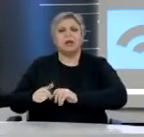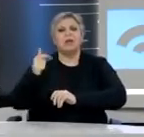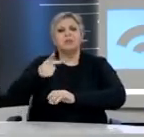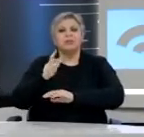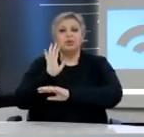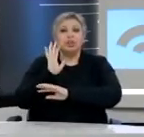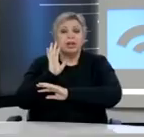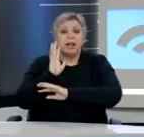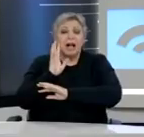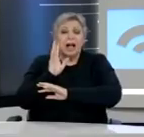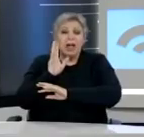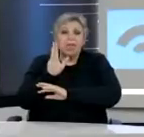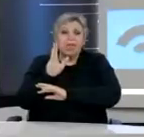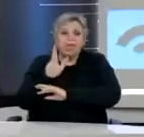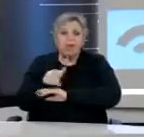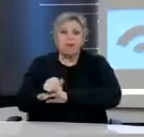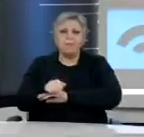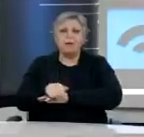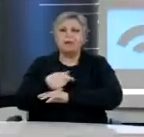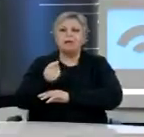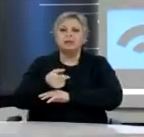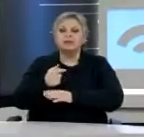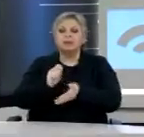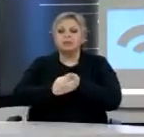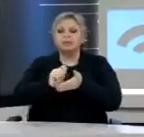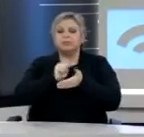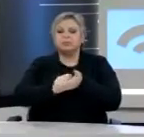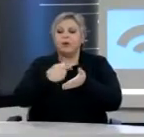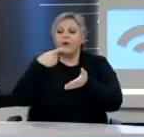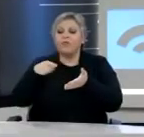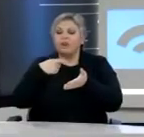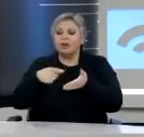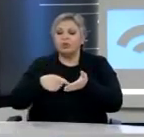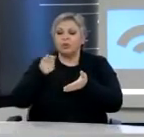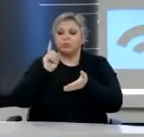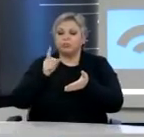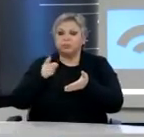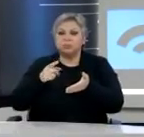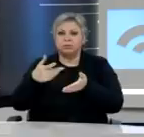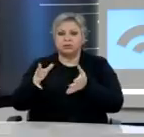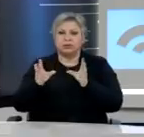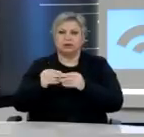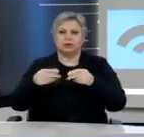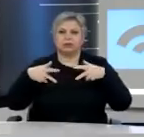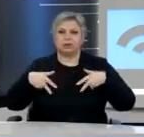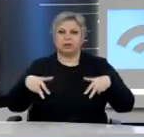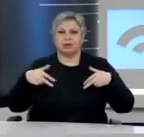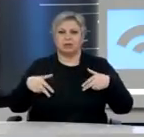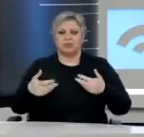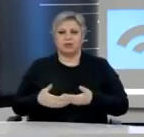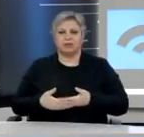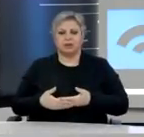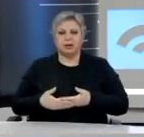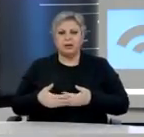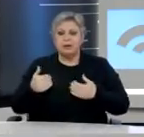καθημερινά ασκούν κριτική με υβρεολόγια στην κυβέρνηση. Το θεωρώ αδιανόητο.